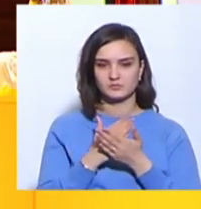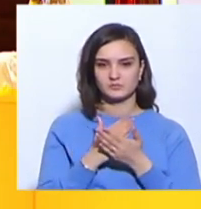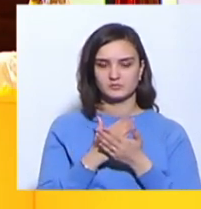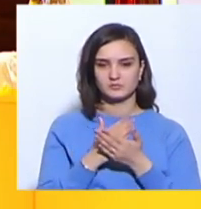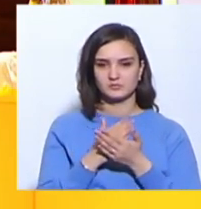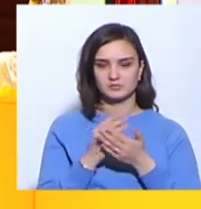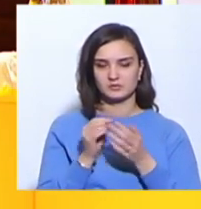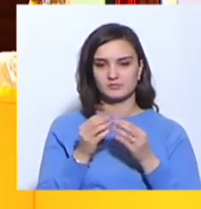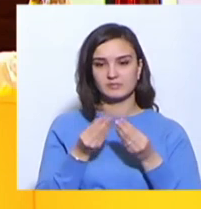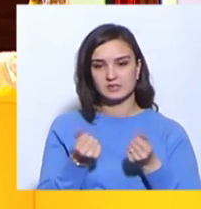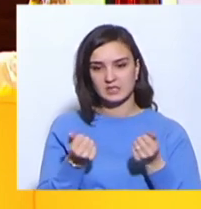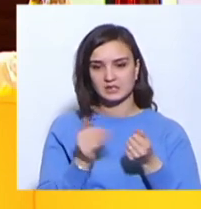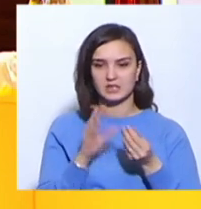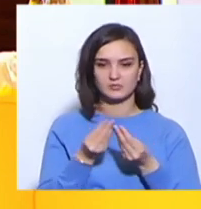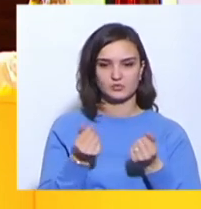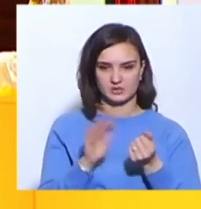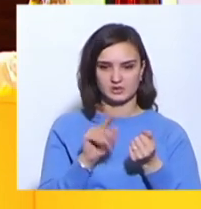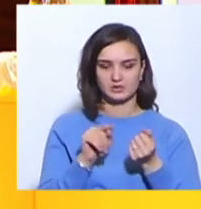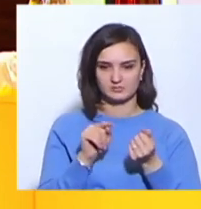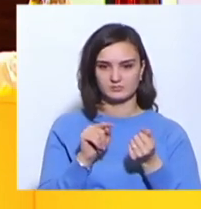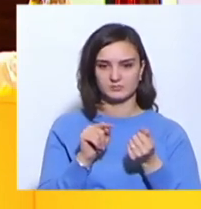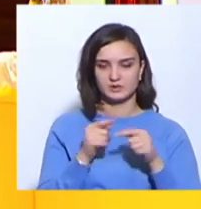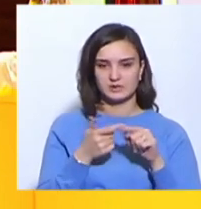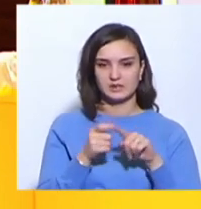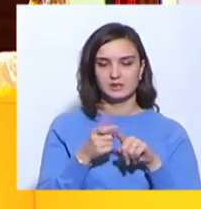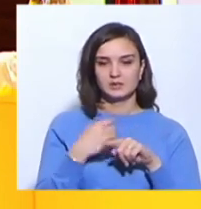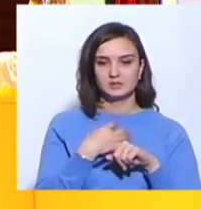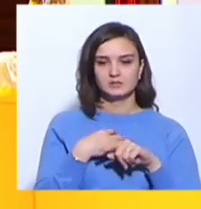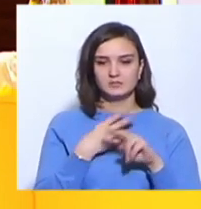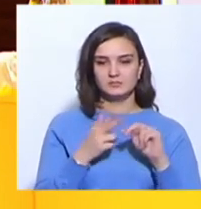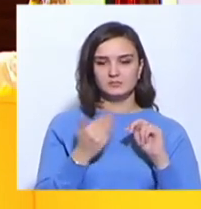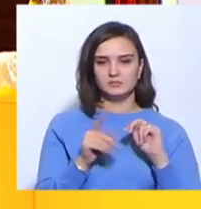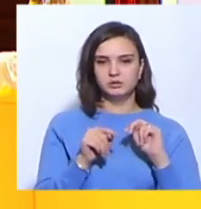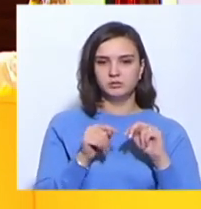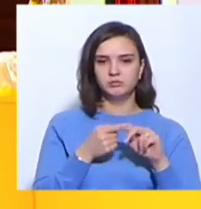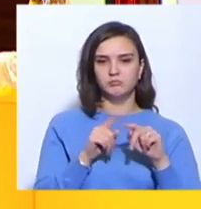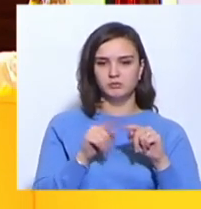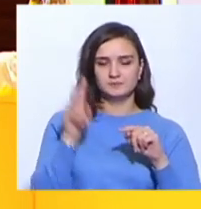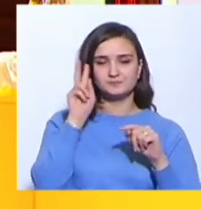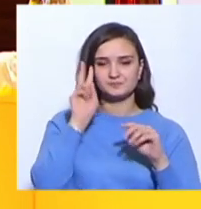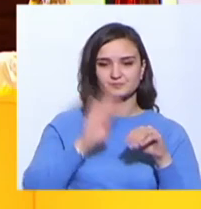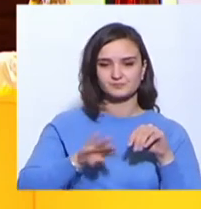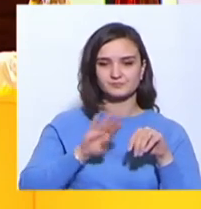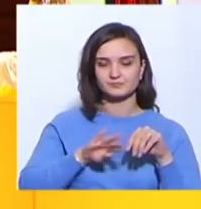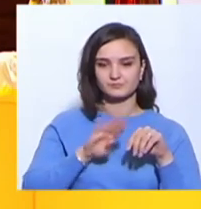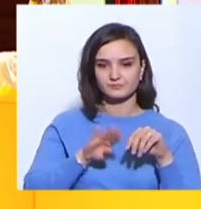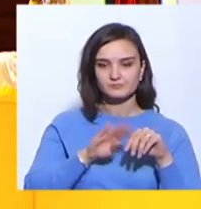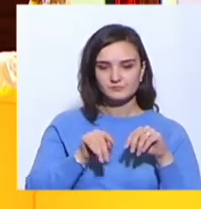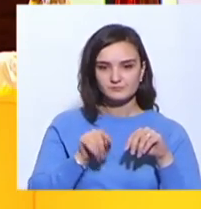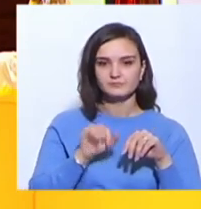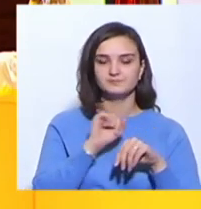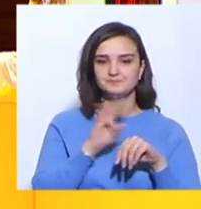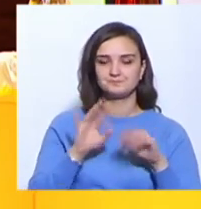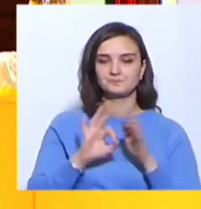უხსნადი ან ნახევრად ხსნადი მცენარეული ბოჭკო, რომელიც ძალიან მნიშვნელოვანია იმისათვის, რომ განავლოვანი მასის ჩამოყალიბებას